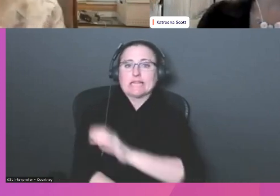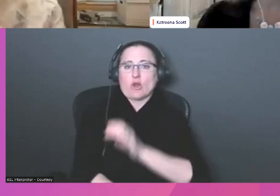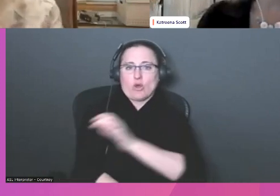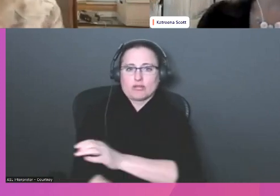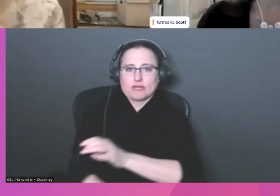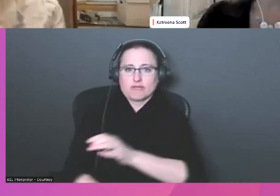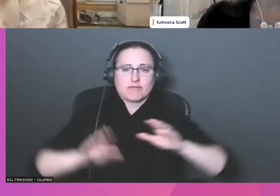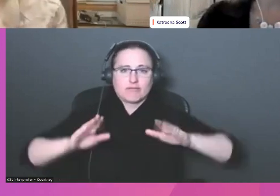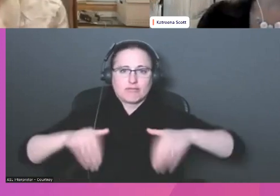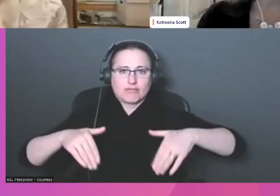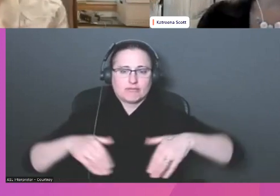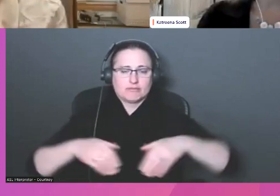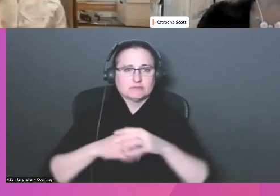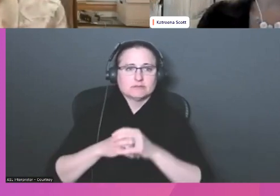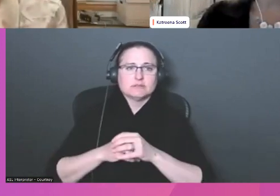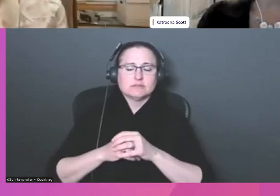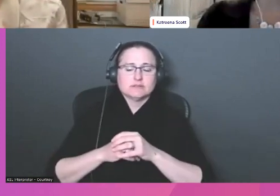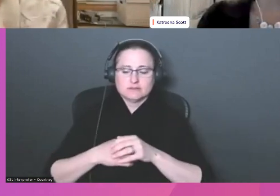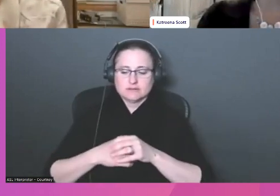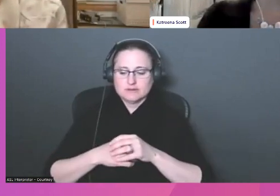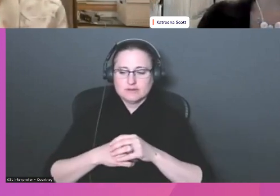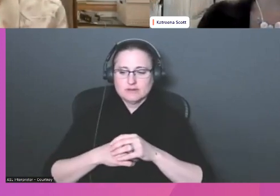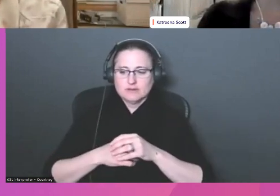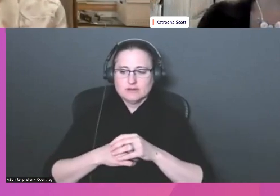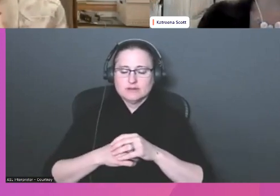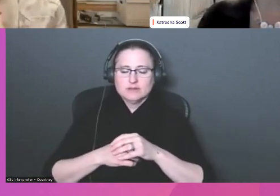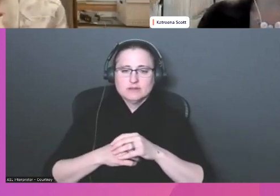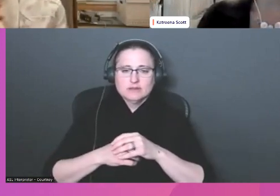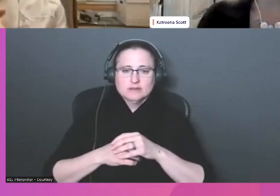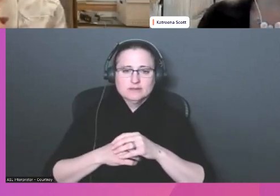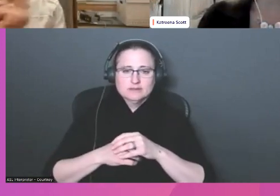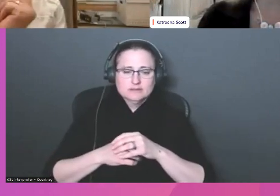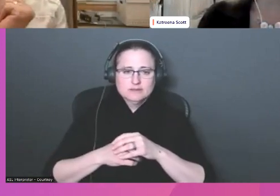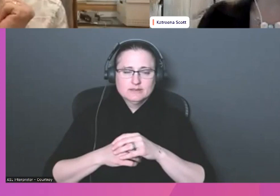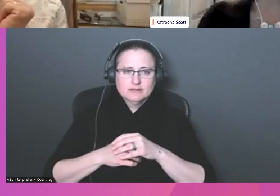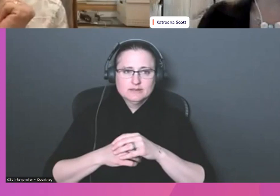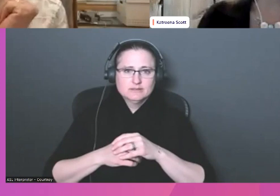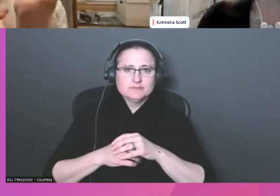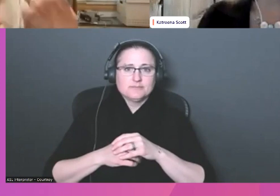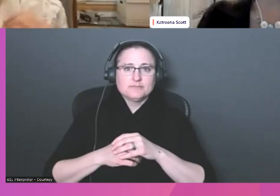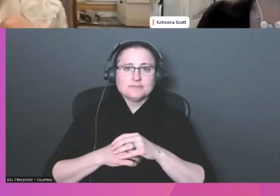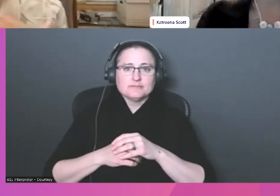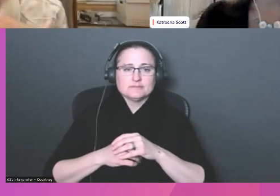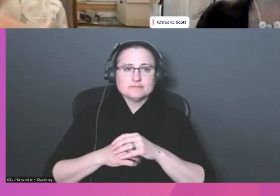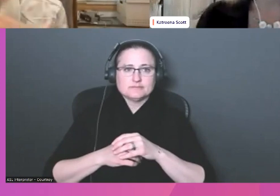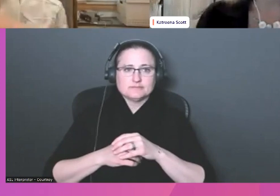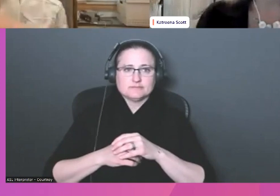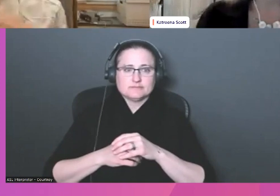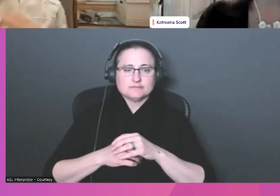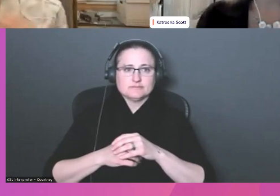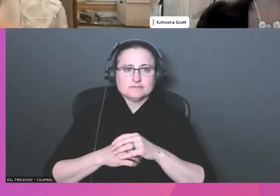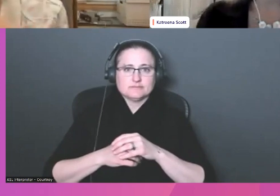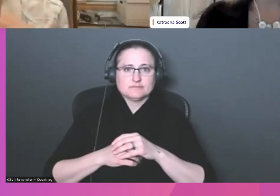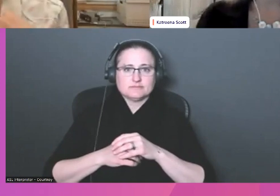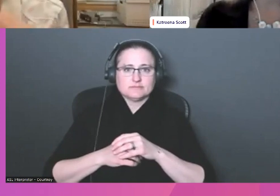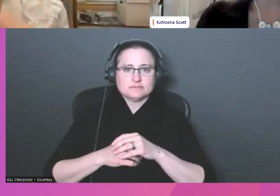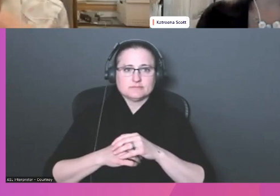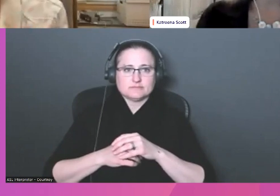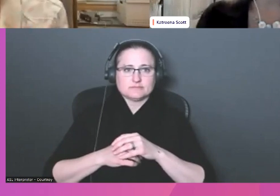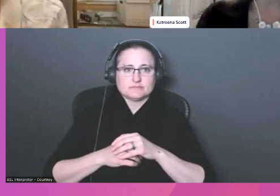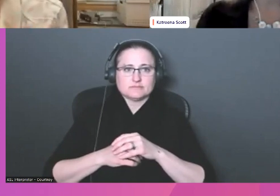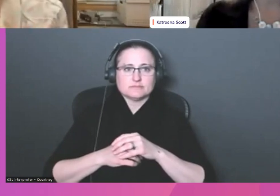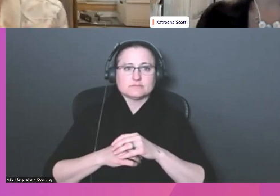de femmes n'ont pas pu se faire examiner du point de vue clinique pour la violence conjugale? Réponse, l'un